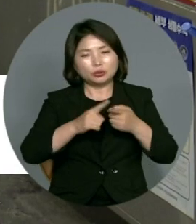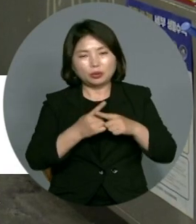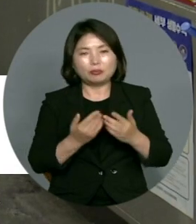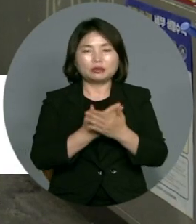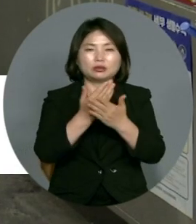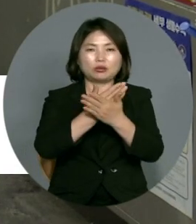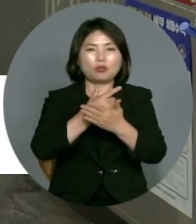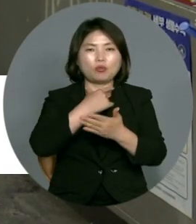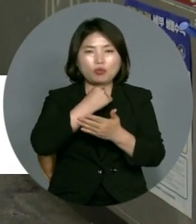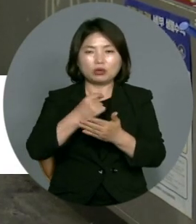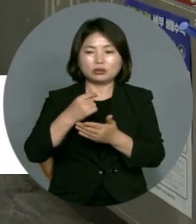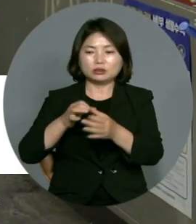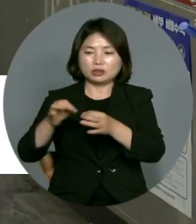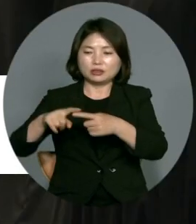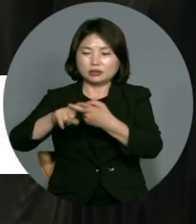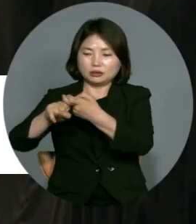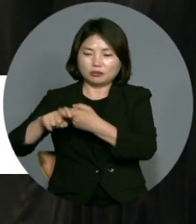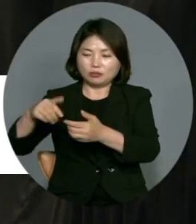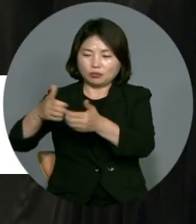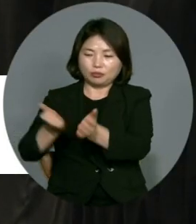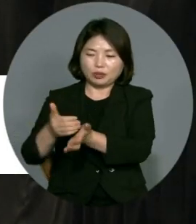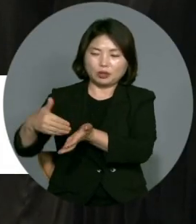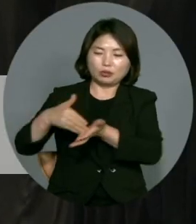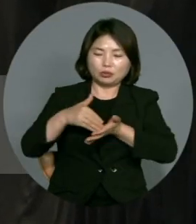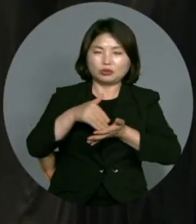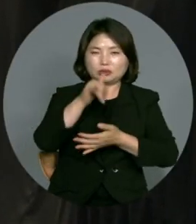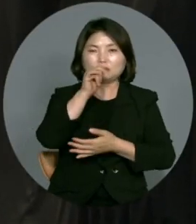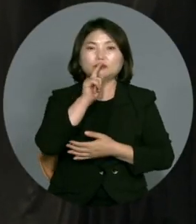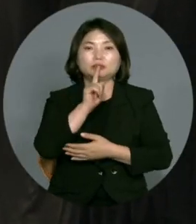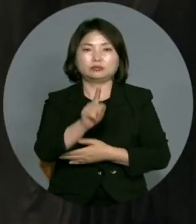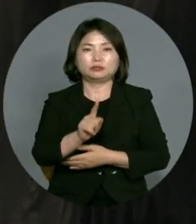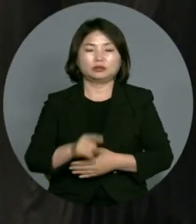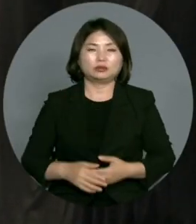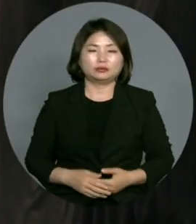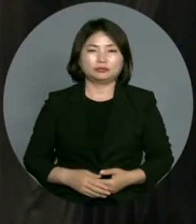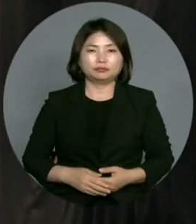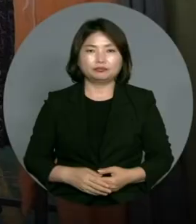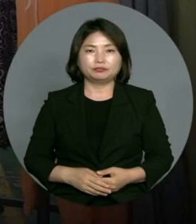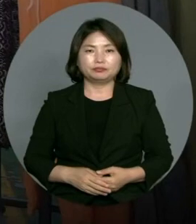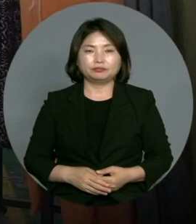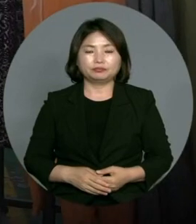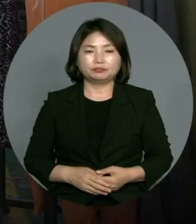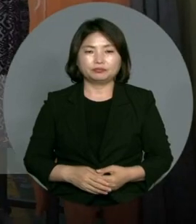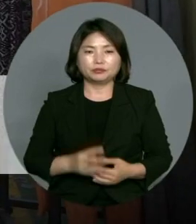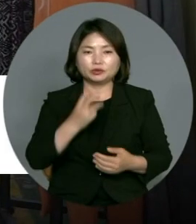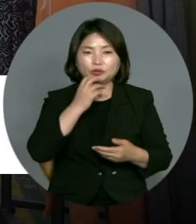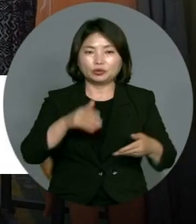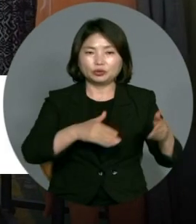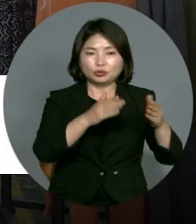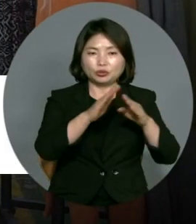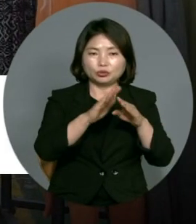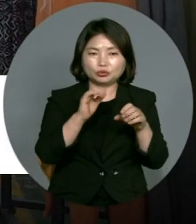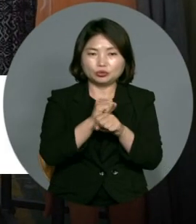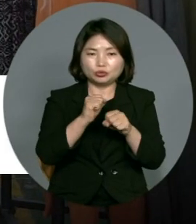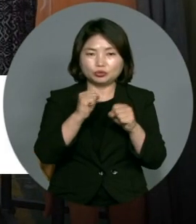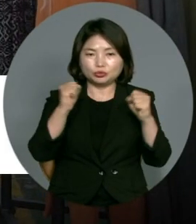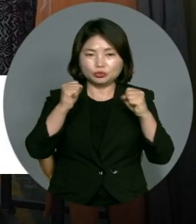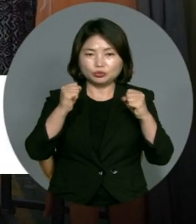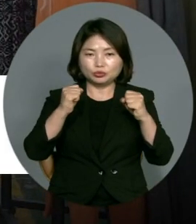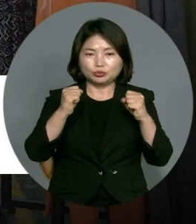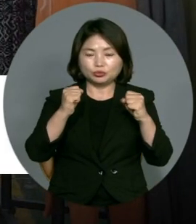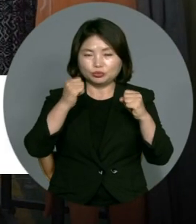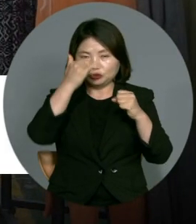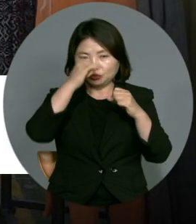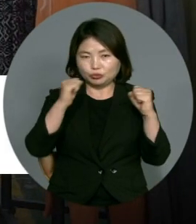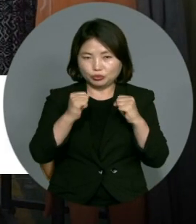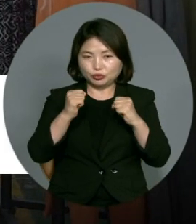프로그램을 원하는 상인연합회에 요구가 있었다고 설명했습니다. 경기도라든가 충북이라든가 충남이라든가 강원,